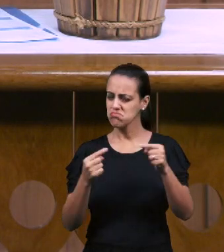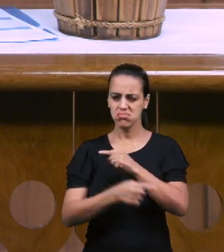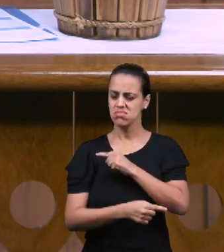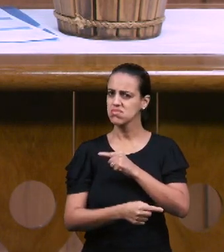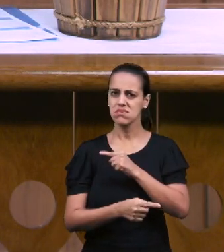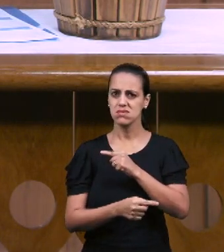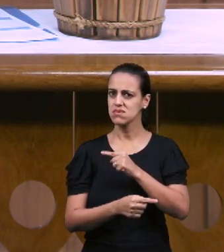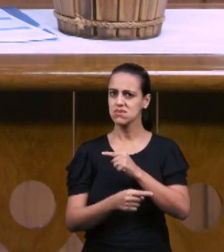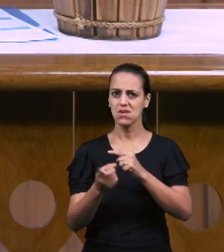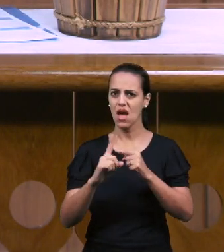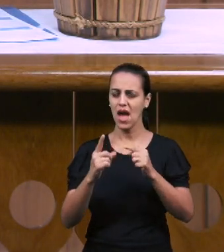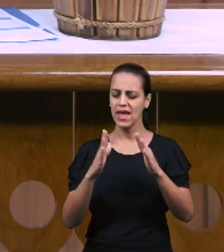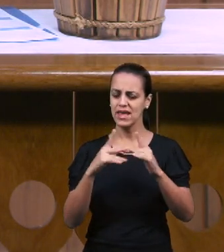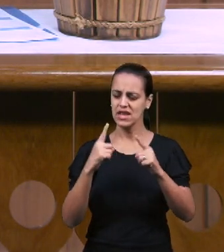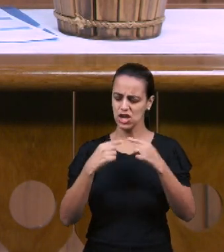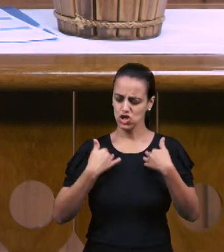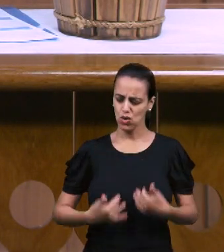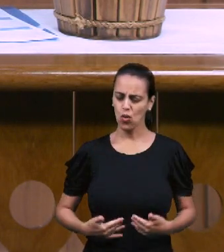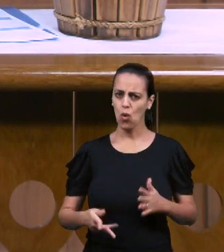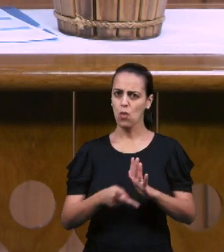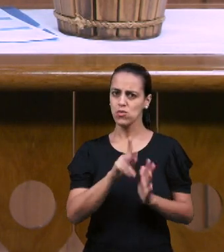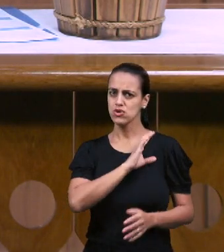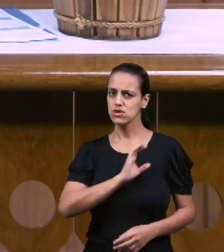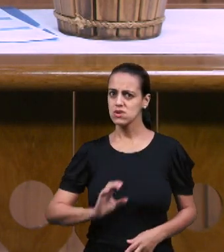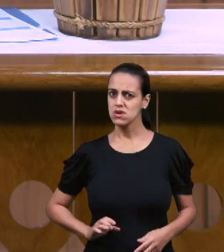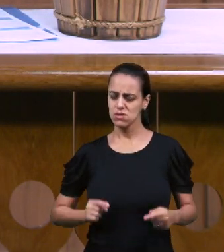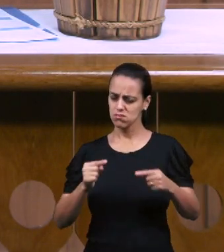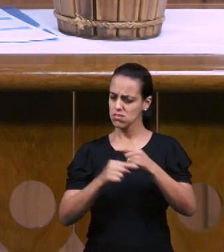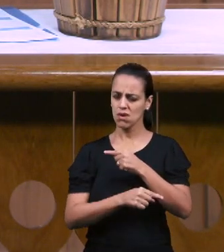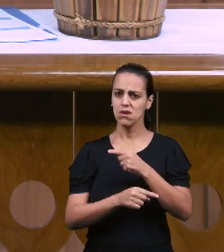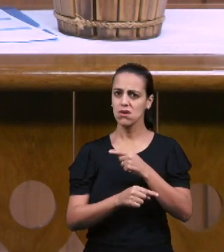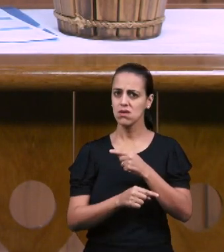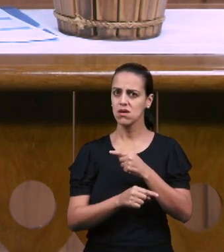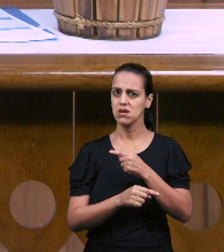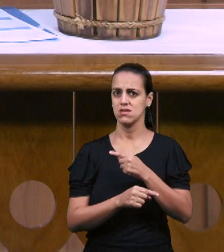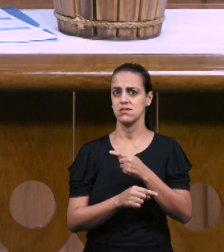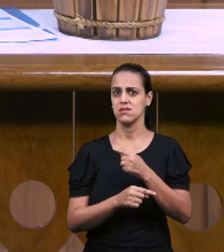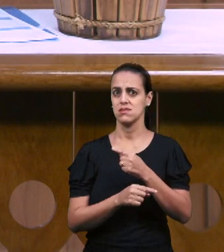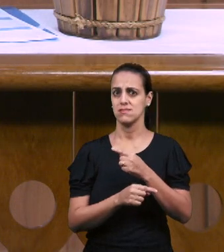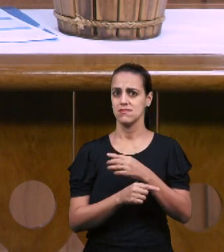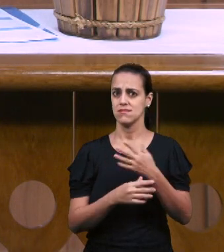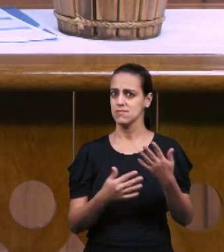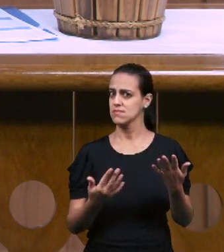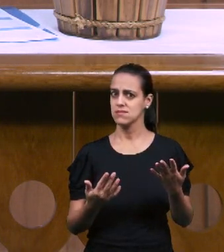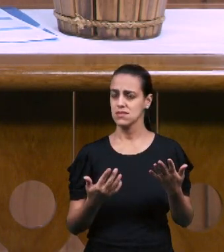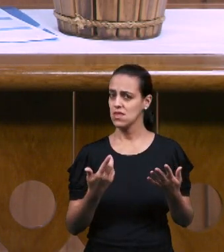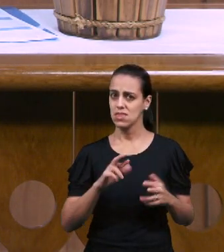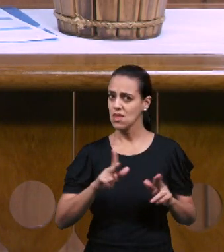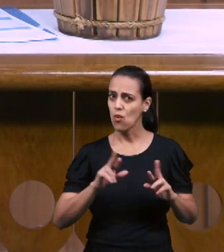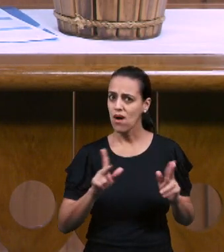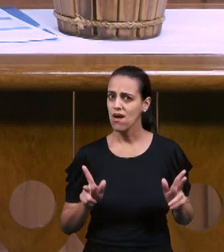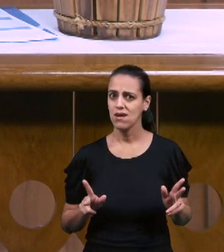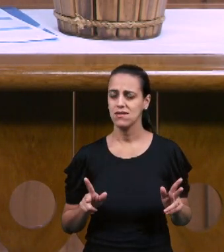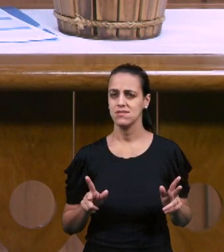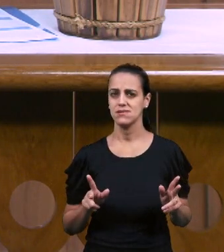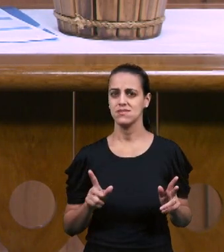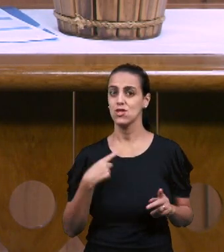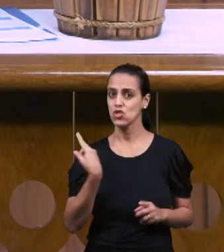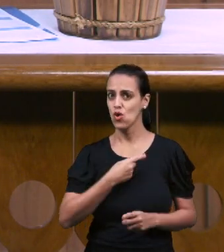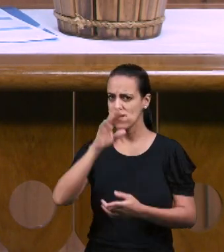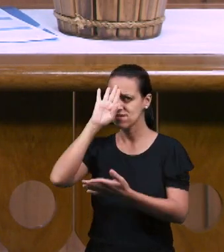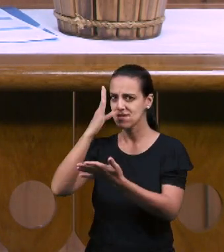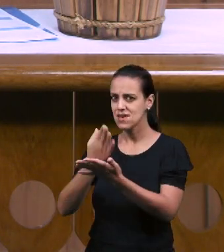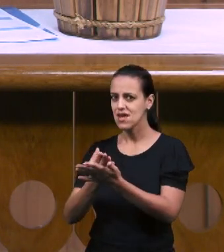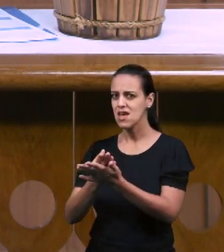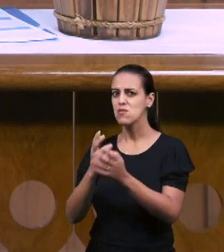n'est pas celui de l'Église comme le corps de Christ, ce n'est pas celui qui parle du pouvoir du sang de Jésus, ce n'est pas celui-là, l'évangile que nous